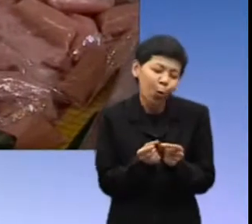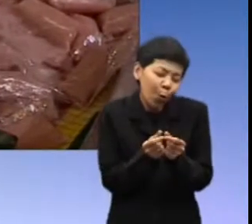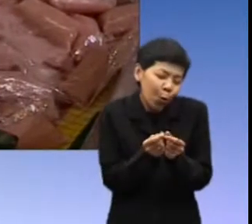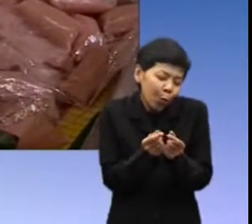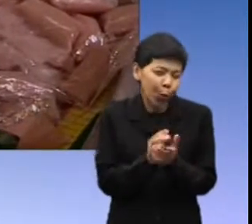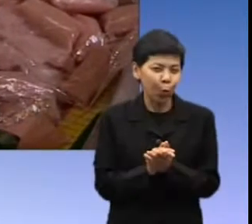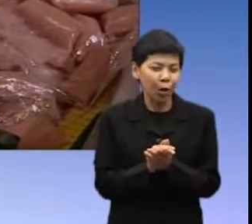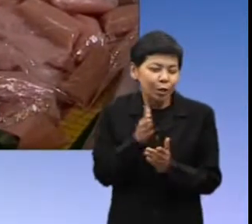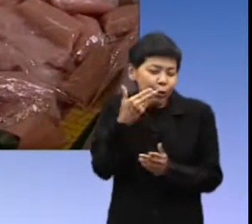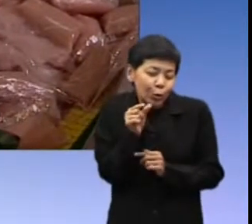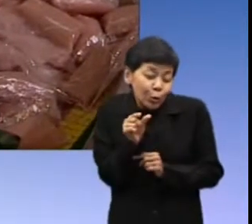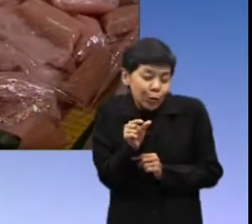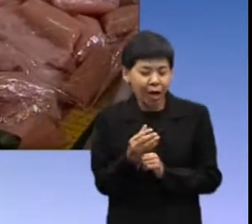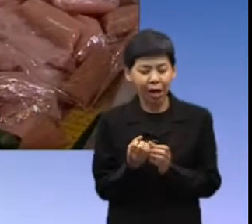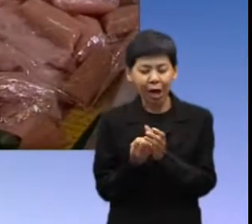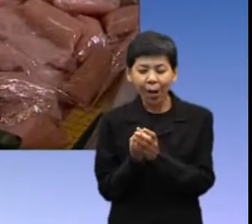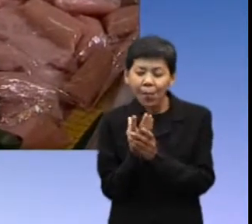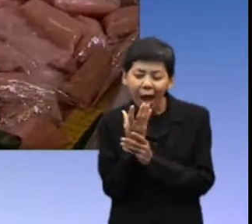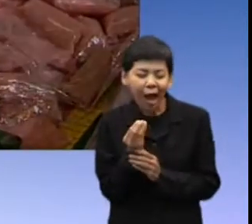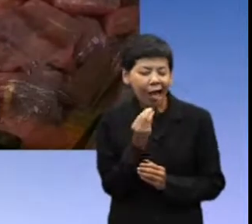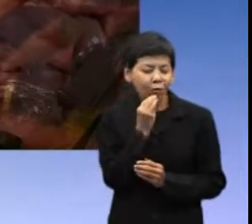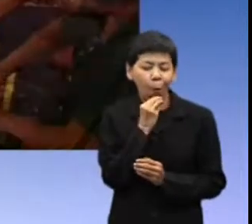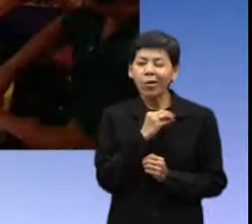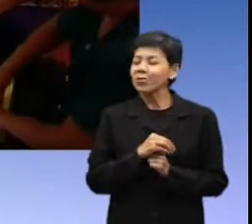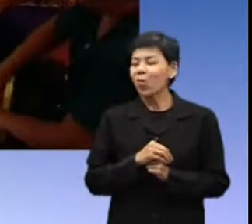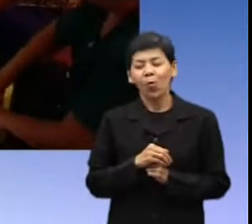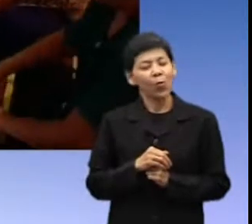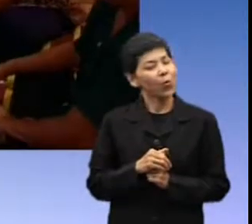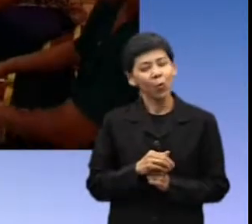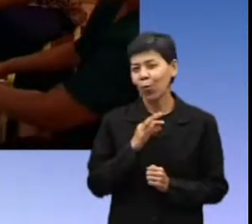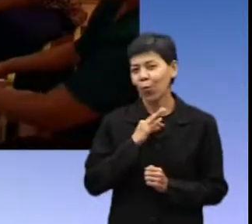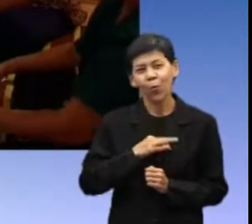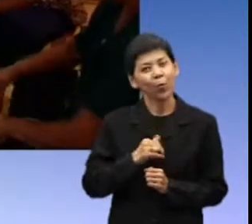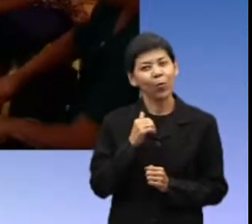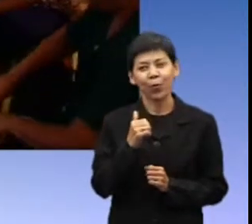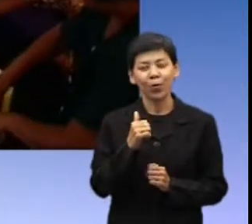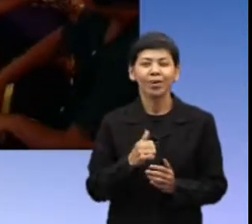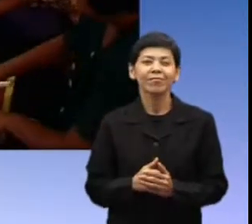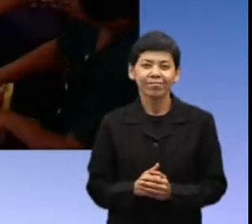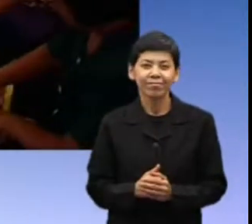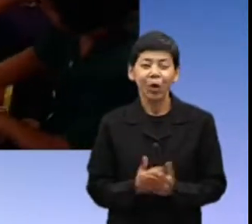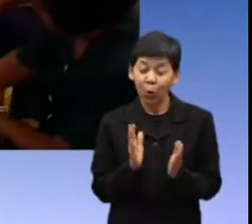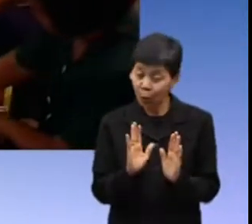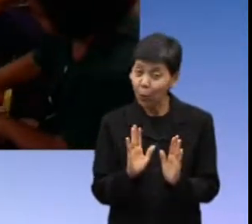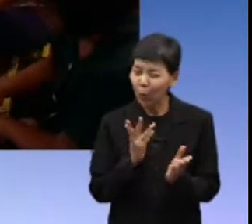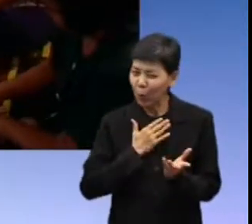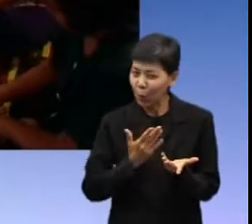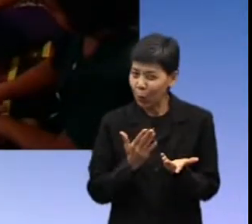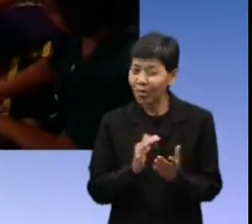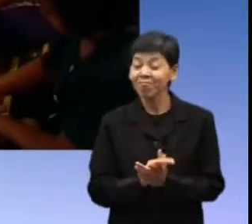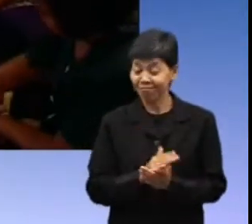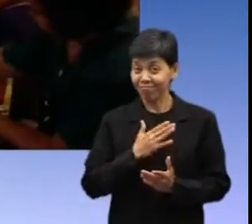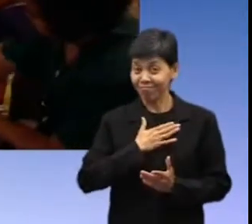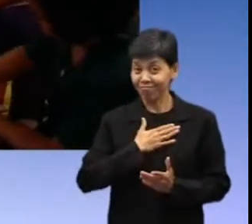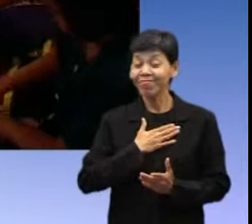คั่วพริกขี้หนูผักสดงานนี้เอาสเต็กมาแลกก็ไม่ยอมครับและก่อนที่จะหิวไปมากก